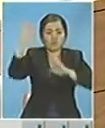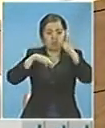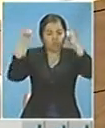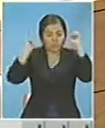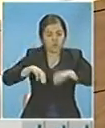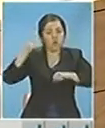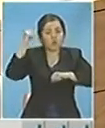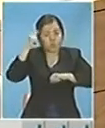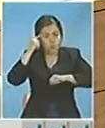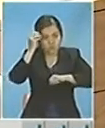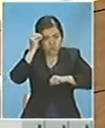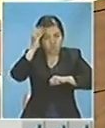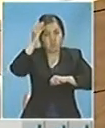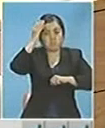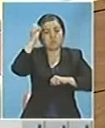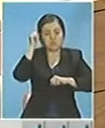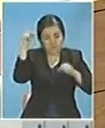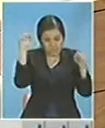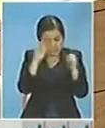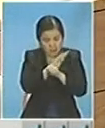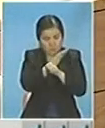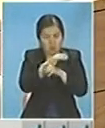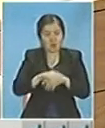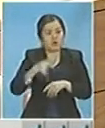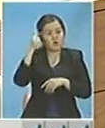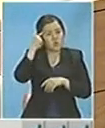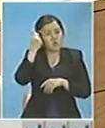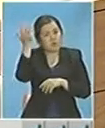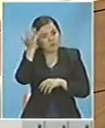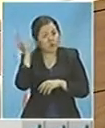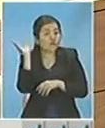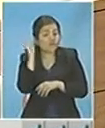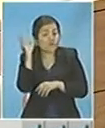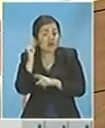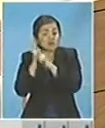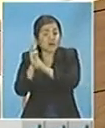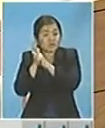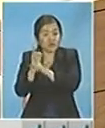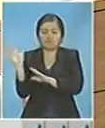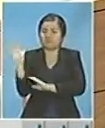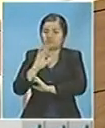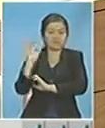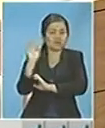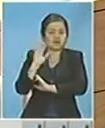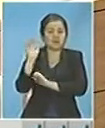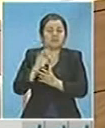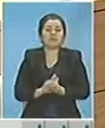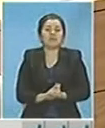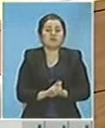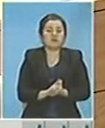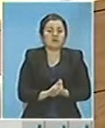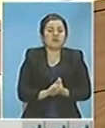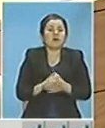รู้อย่างลึกซึ้งนะครับไม่ล่องลอยไปกับเสียงลือเสียงเล่าอ้างต่างๆ